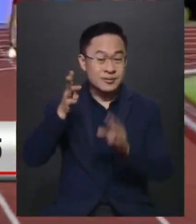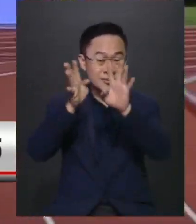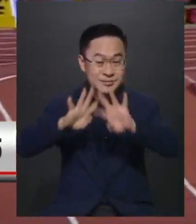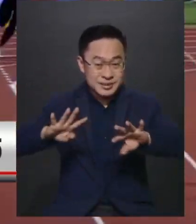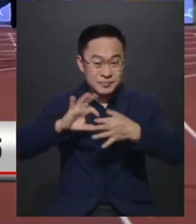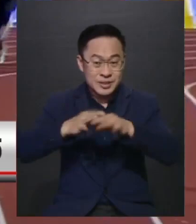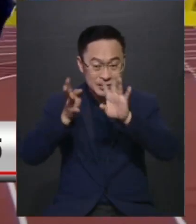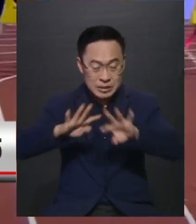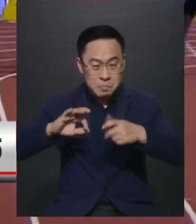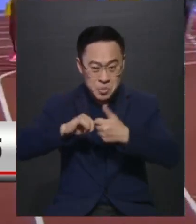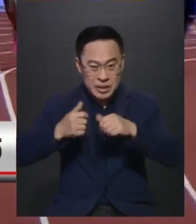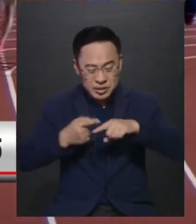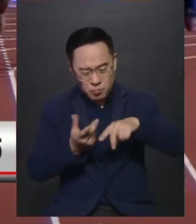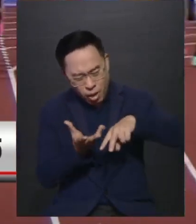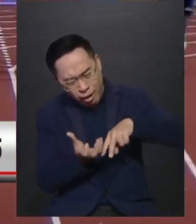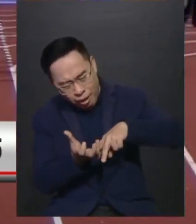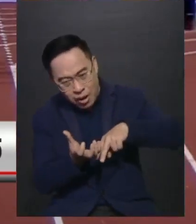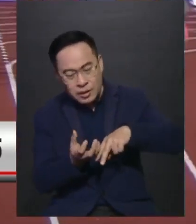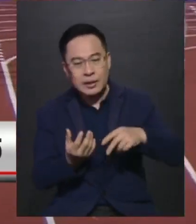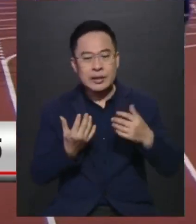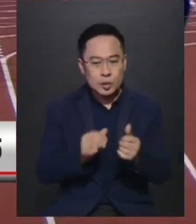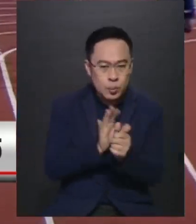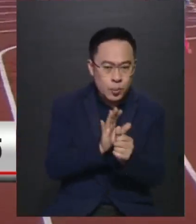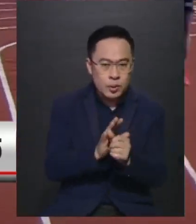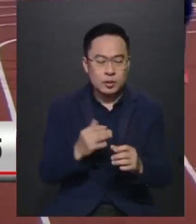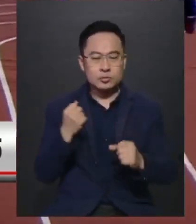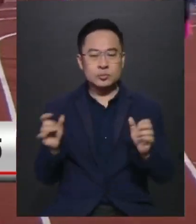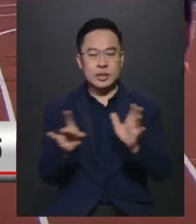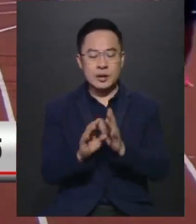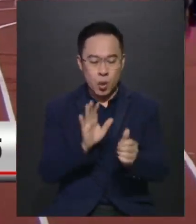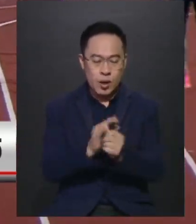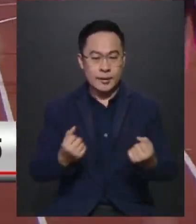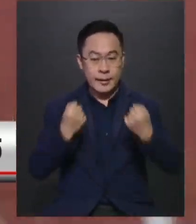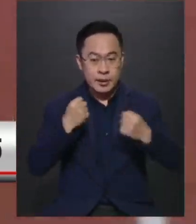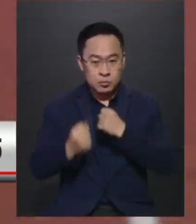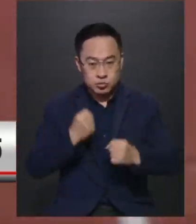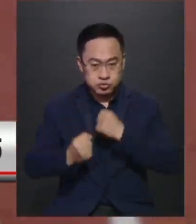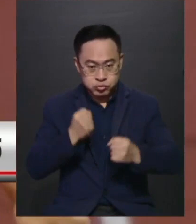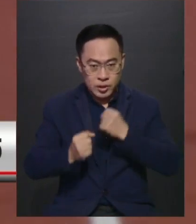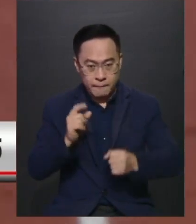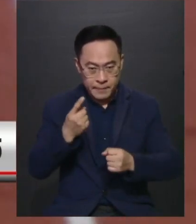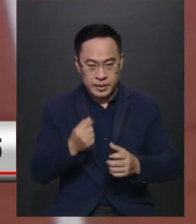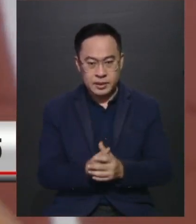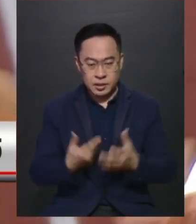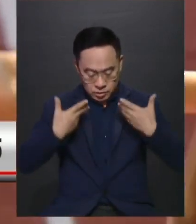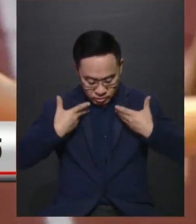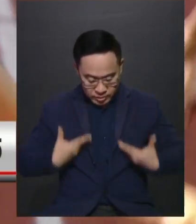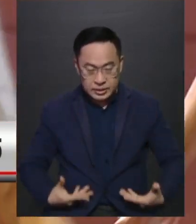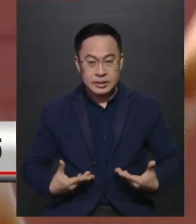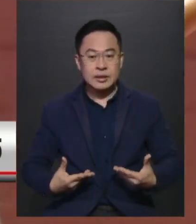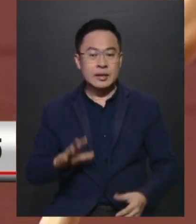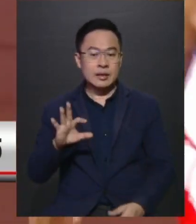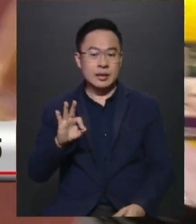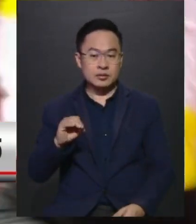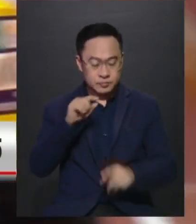หน้านี ้ในซีเกม แล้วก็กลับมาลงสนามแล้วยังทำผลงานได้อย่างยอดเยี่ยมจริงๆอะค่ะ เจ้าตัวบอกว่าความฟิตเนี่ย 90% ส่